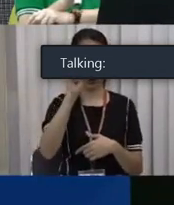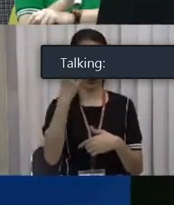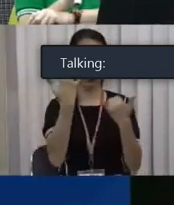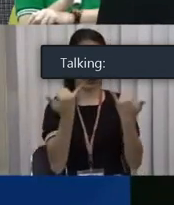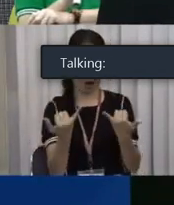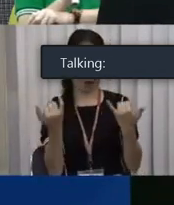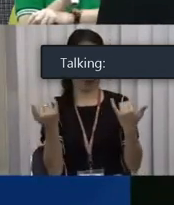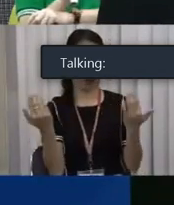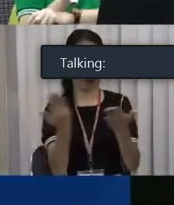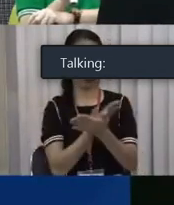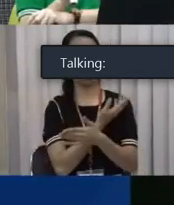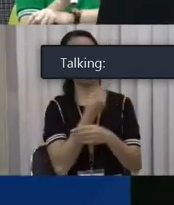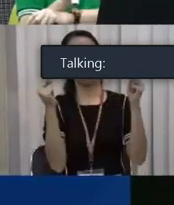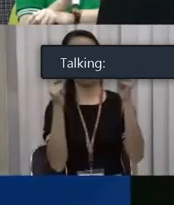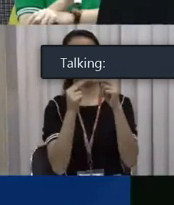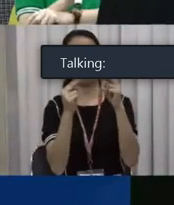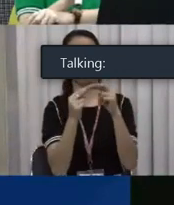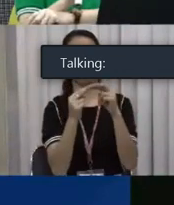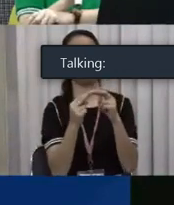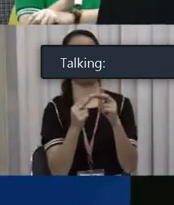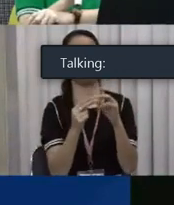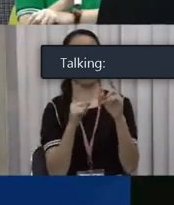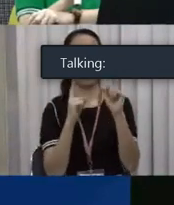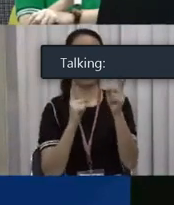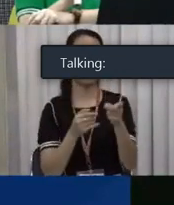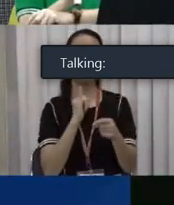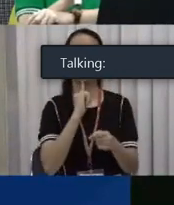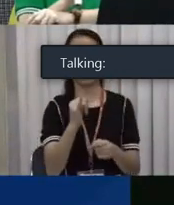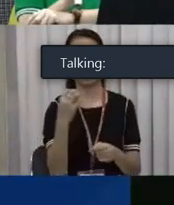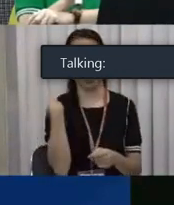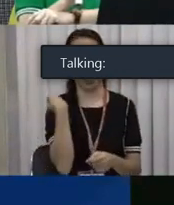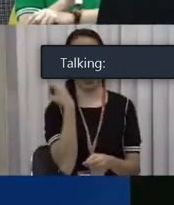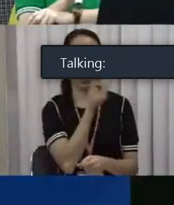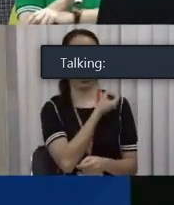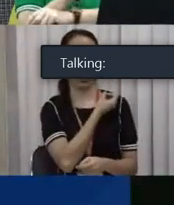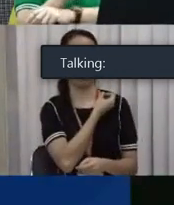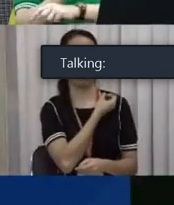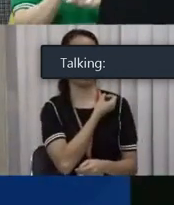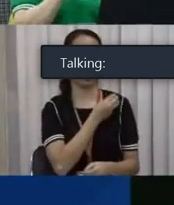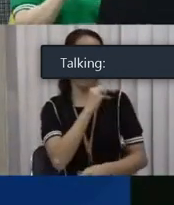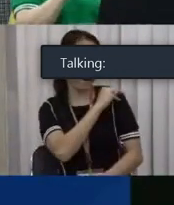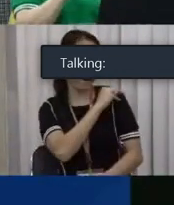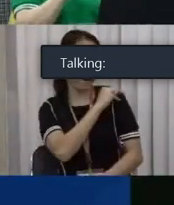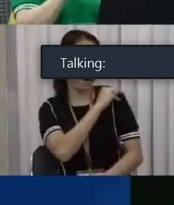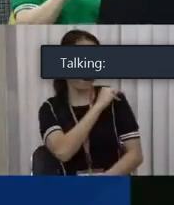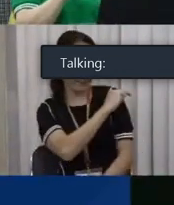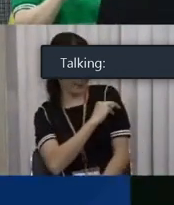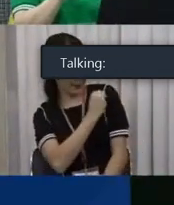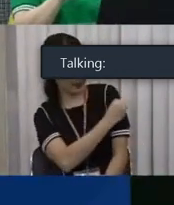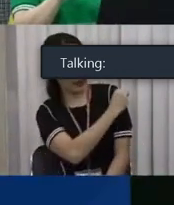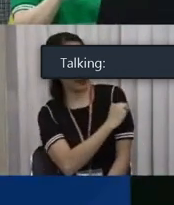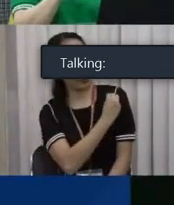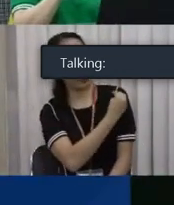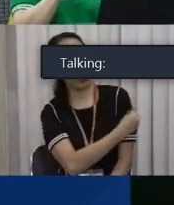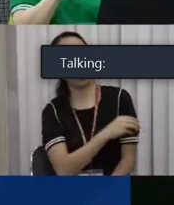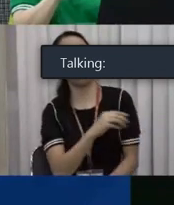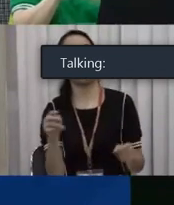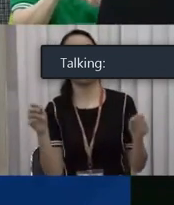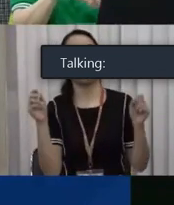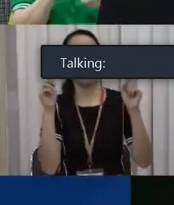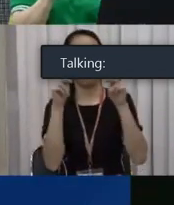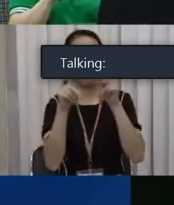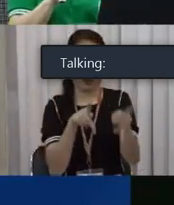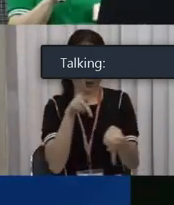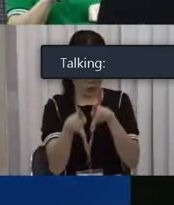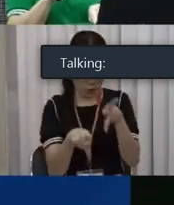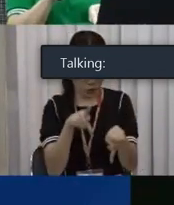people. So, pero wala sila na forgotten heroes. So, naay four kagat